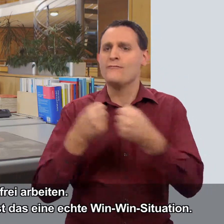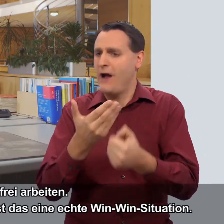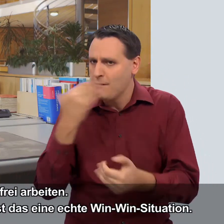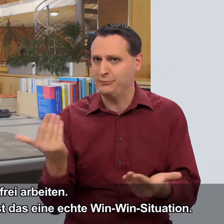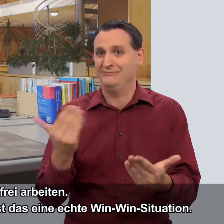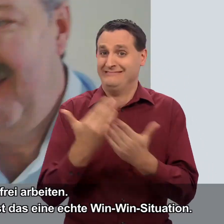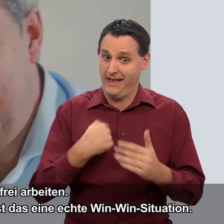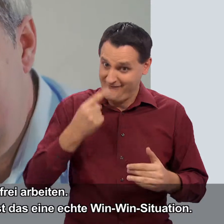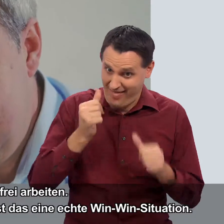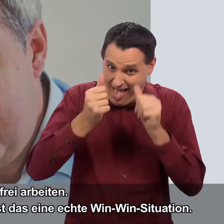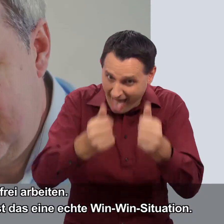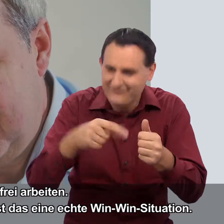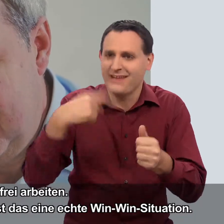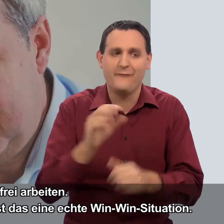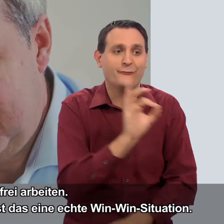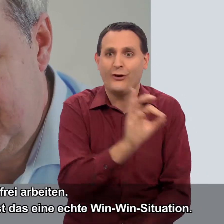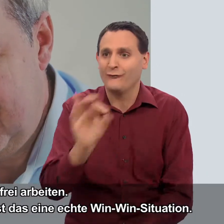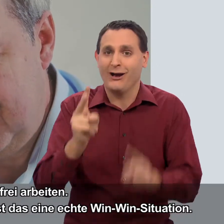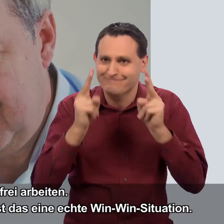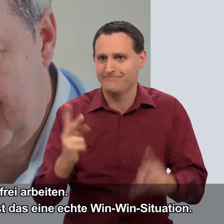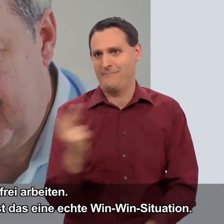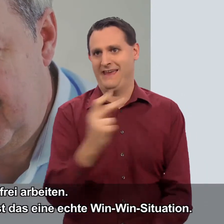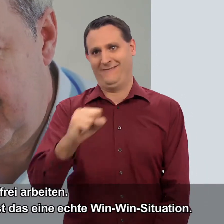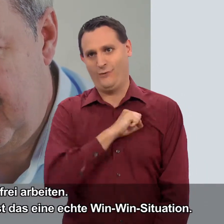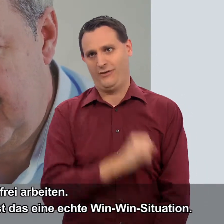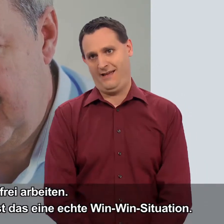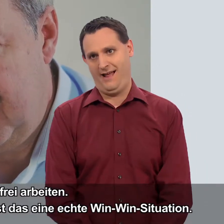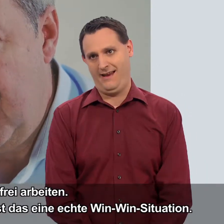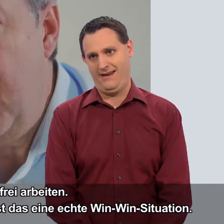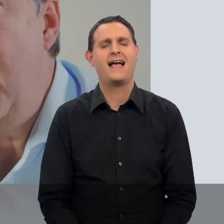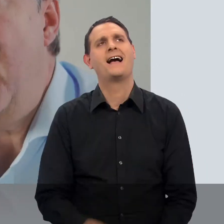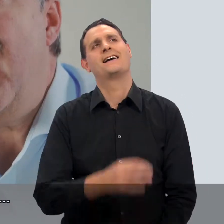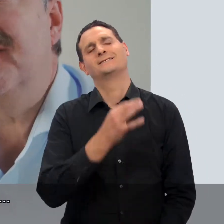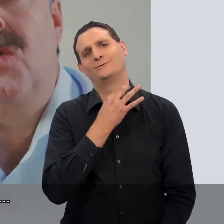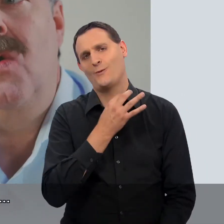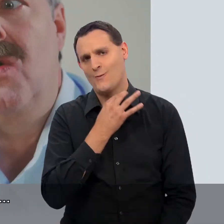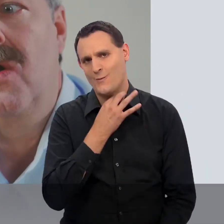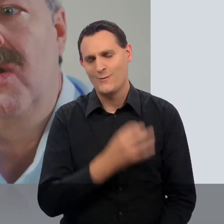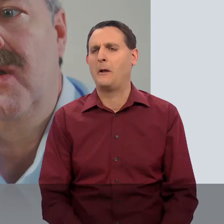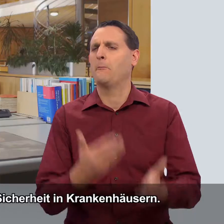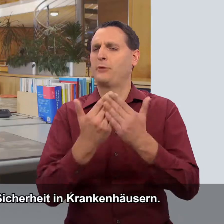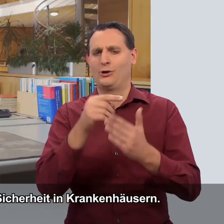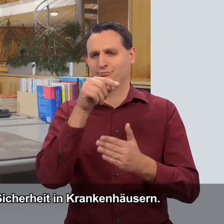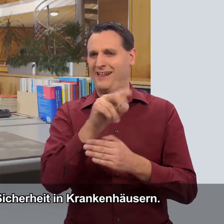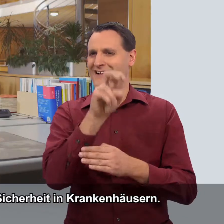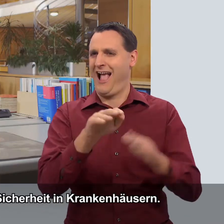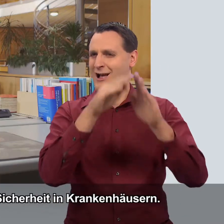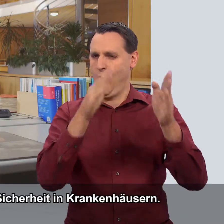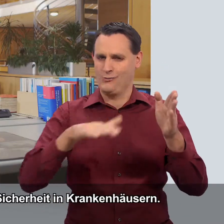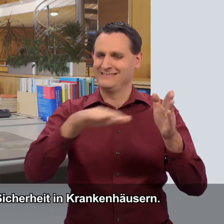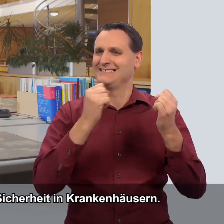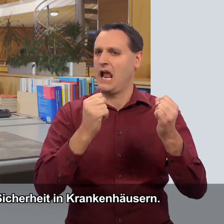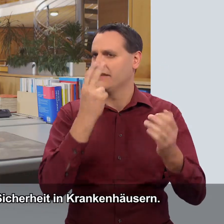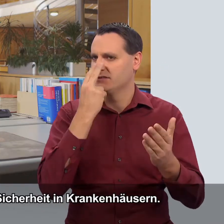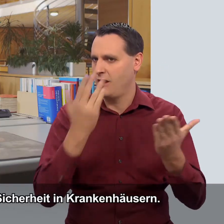unfallfrei arbeiten. Und wenn wir helfen, das zu erreichen, ist das eine echte Win-Win-Situation. Ach so. Nehmen Sie zum Beispiel mal